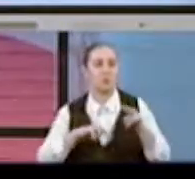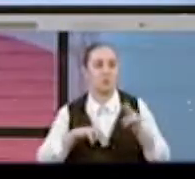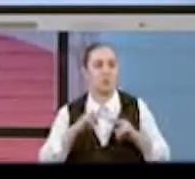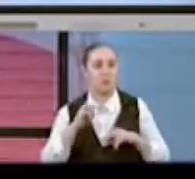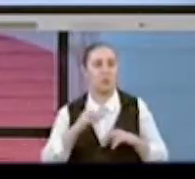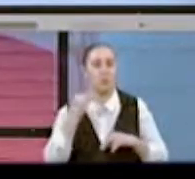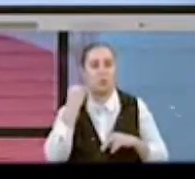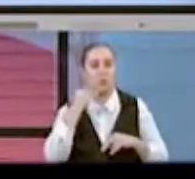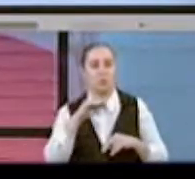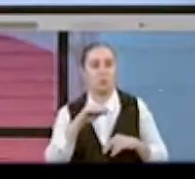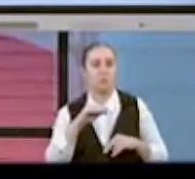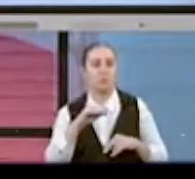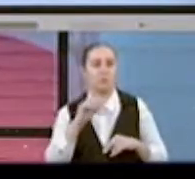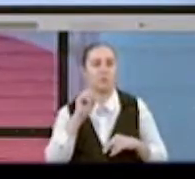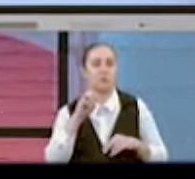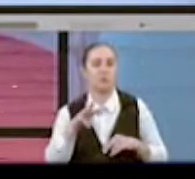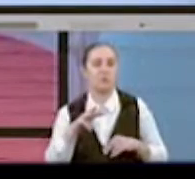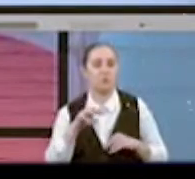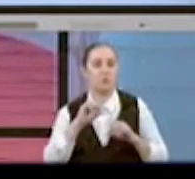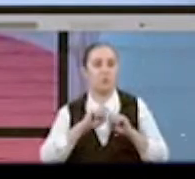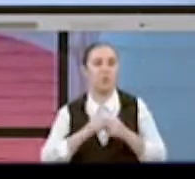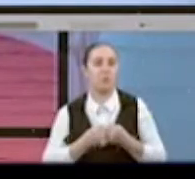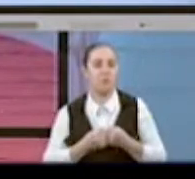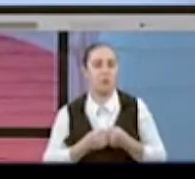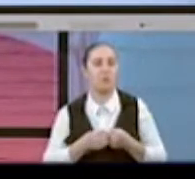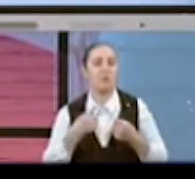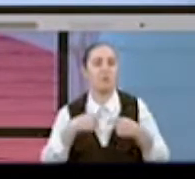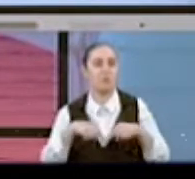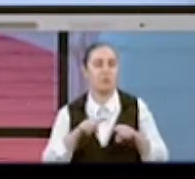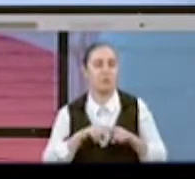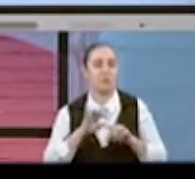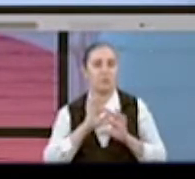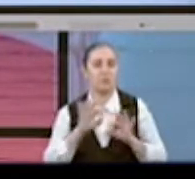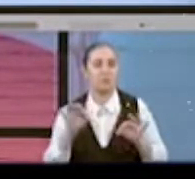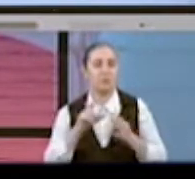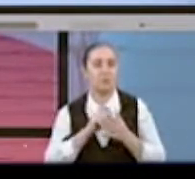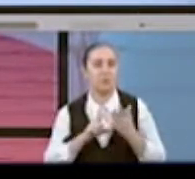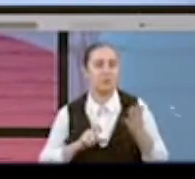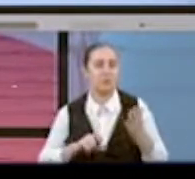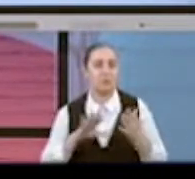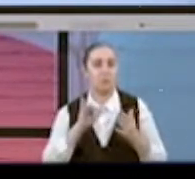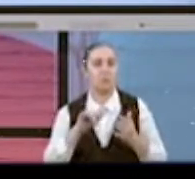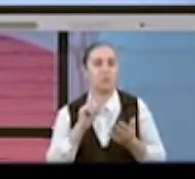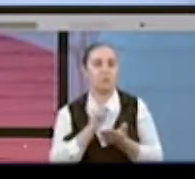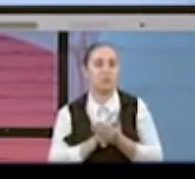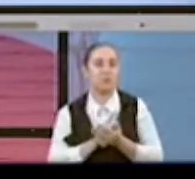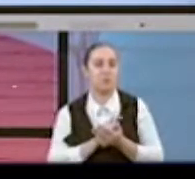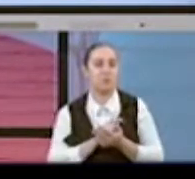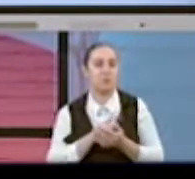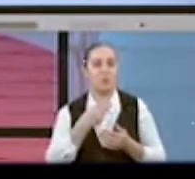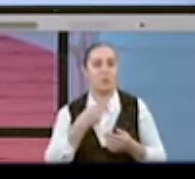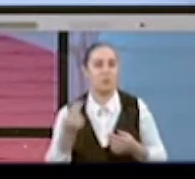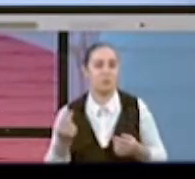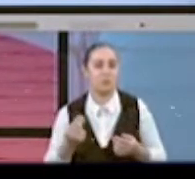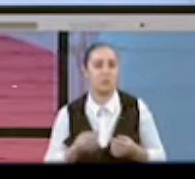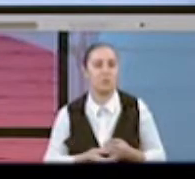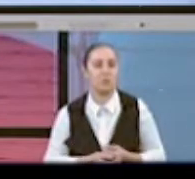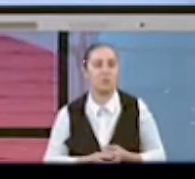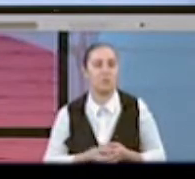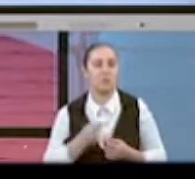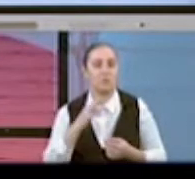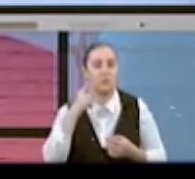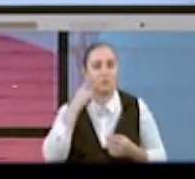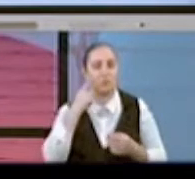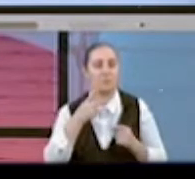строить лучше, чем ломать. Вот такое замечательное стихотворение у вас должно получиться.